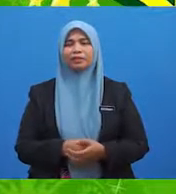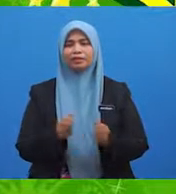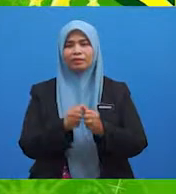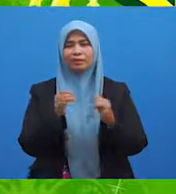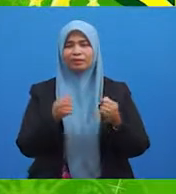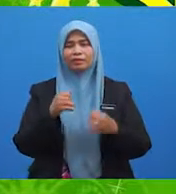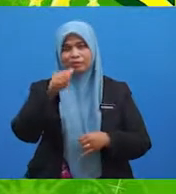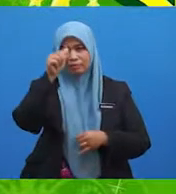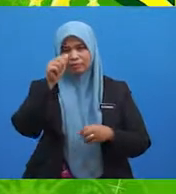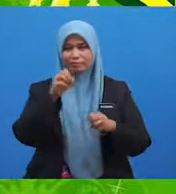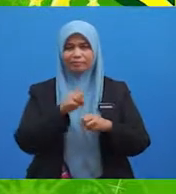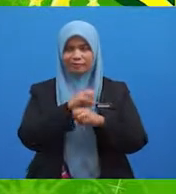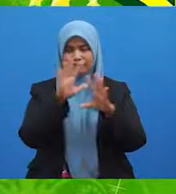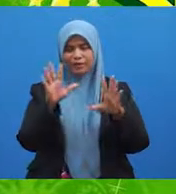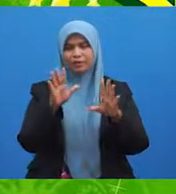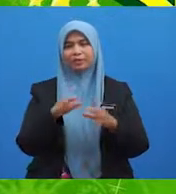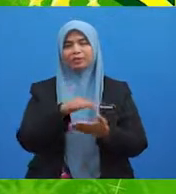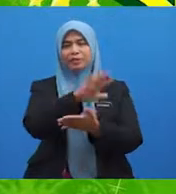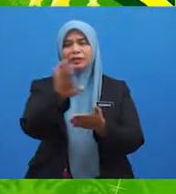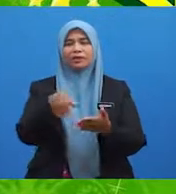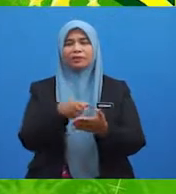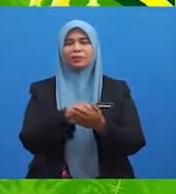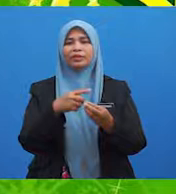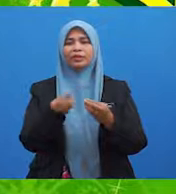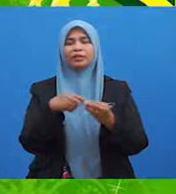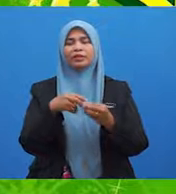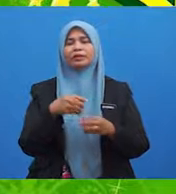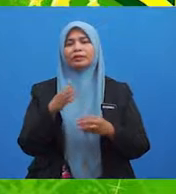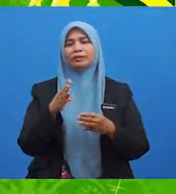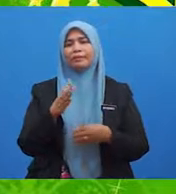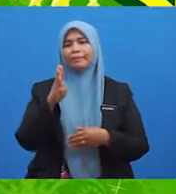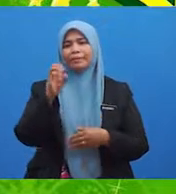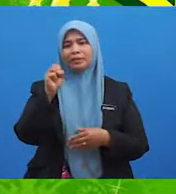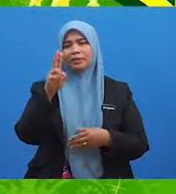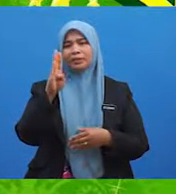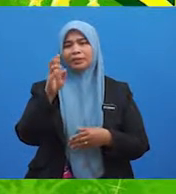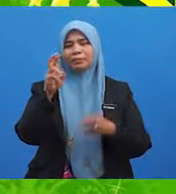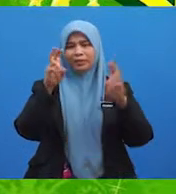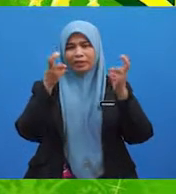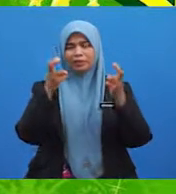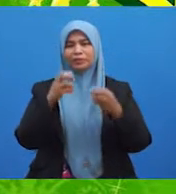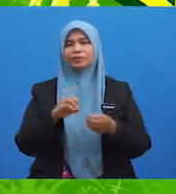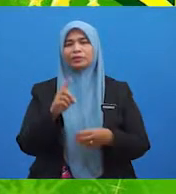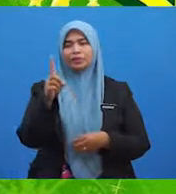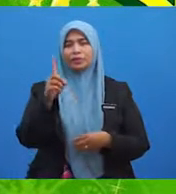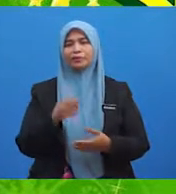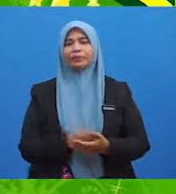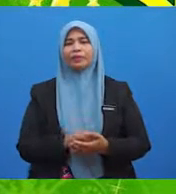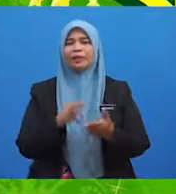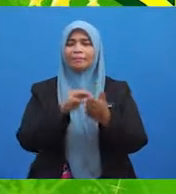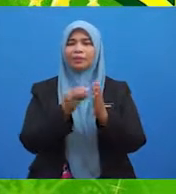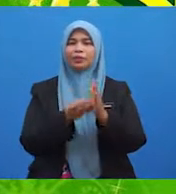InsyaAllah, jelas ya semua tentang subtopik yang pertama, iaitu maksud,